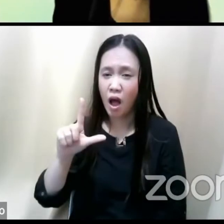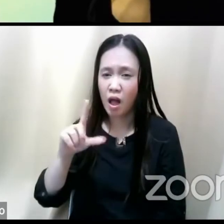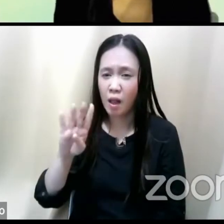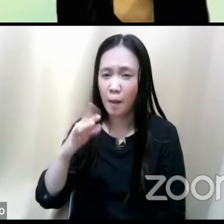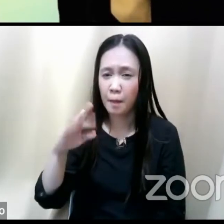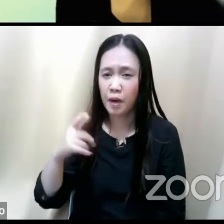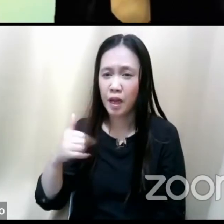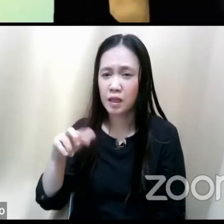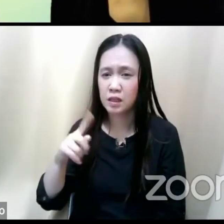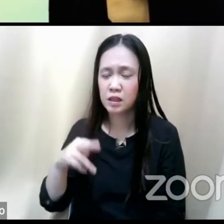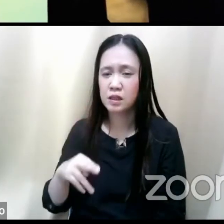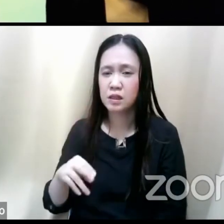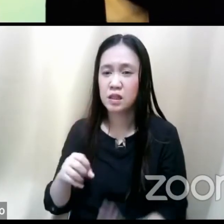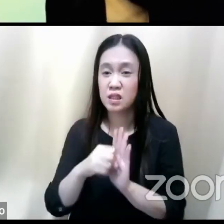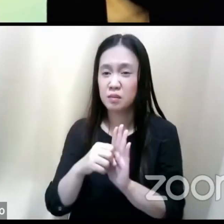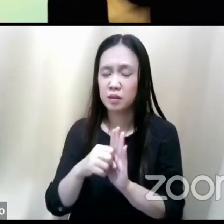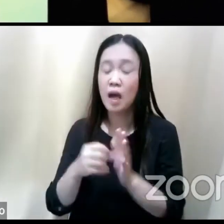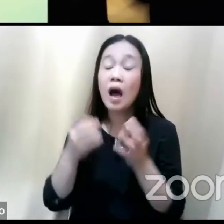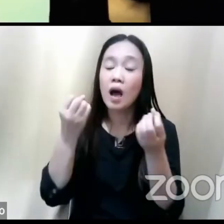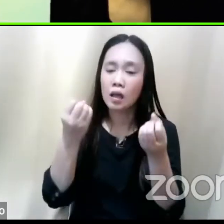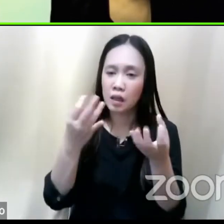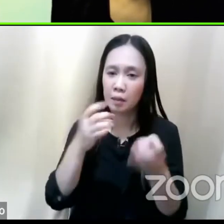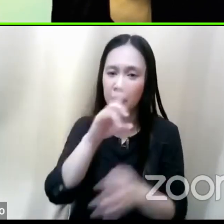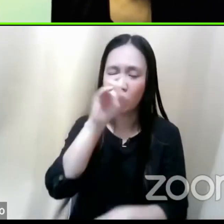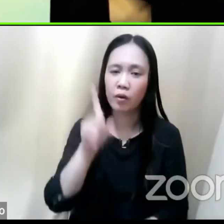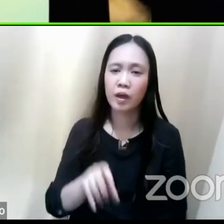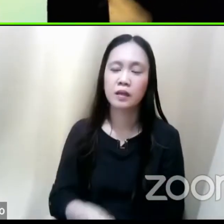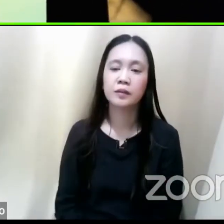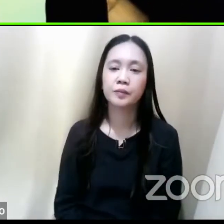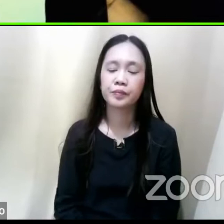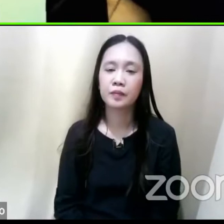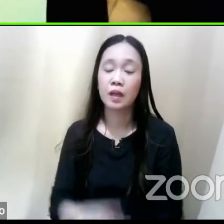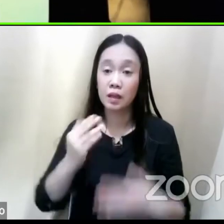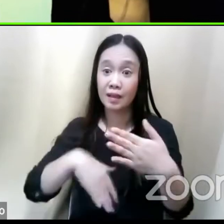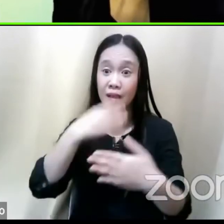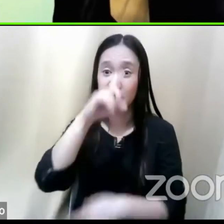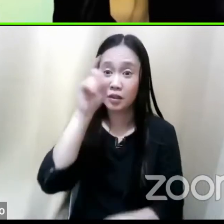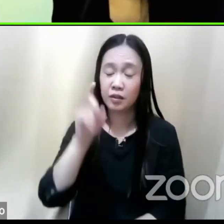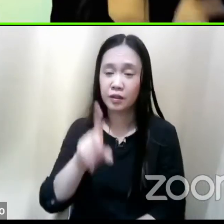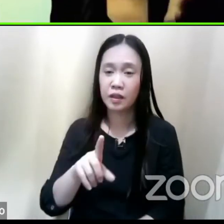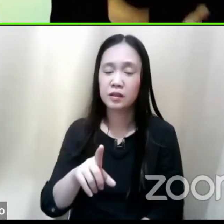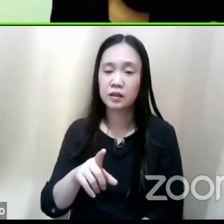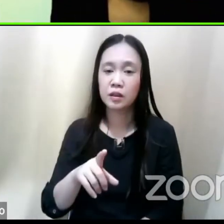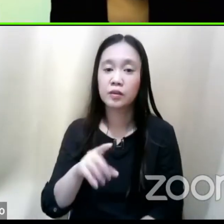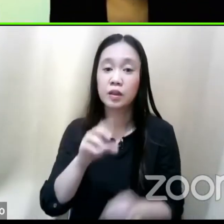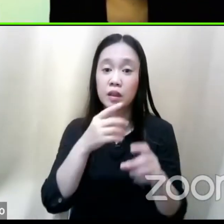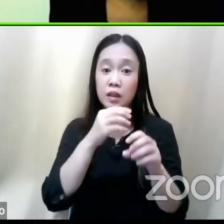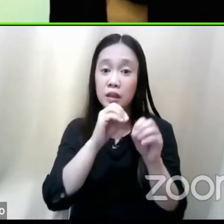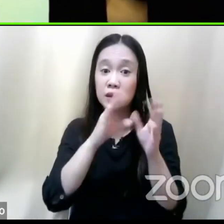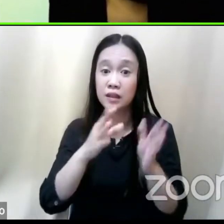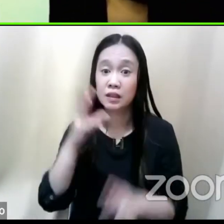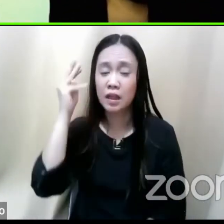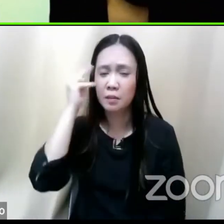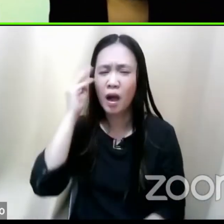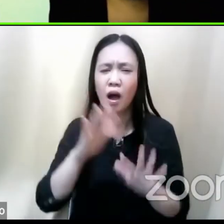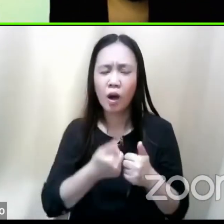pang questions tayo? I think maraming questions, Jay. Sir, meron pong follow-up dun sa tanong po kanina for Teacher Mark. Paano naman daw po para